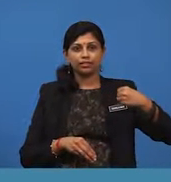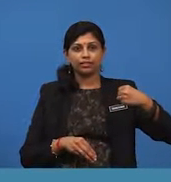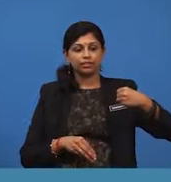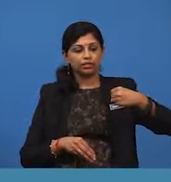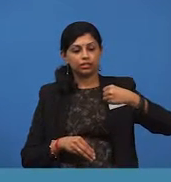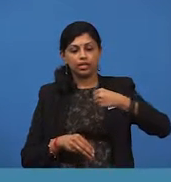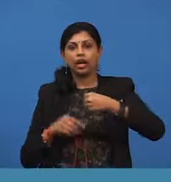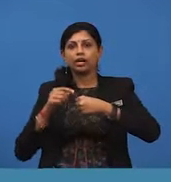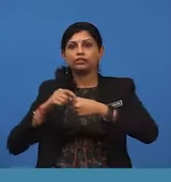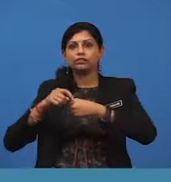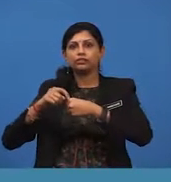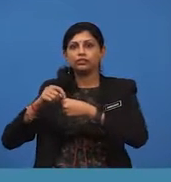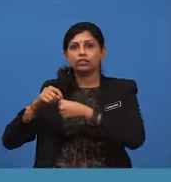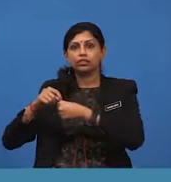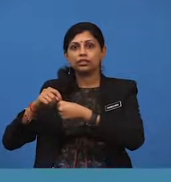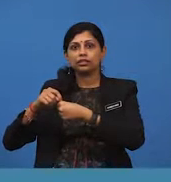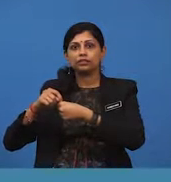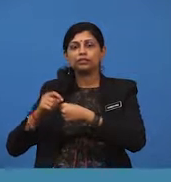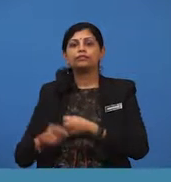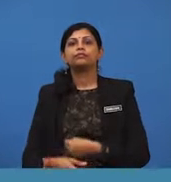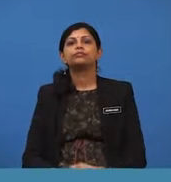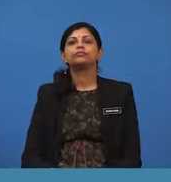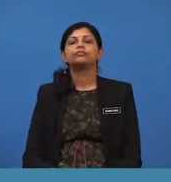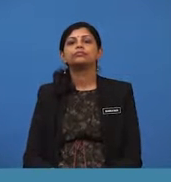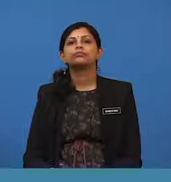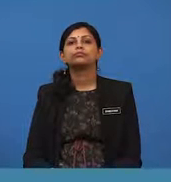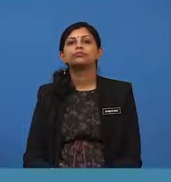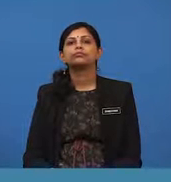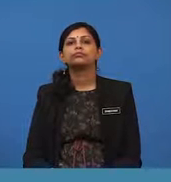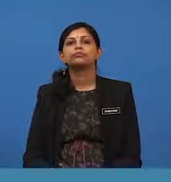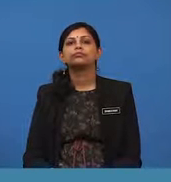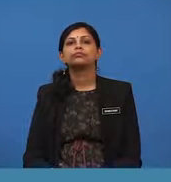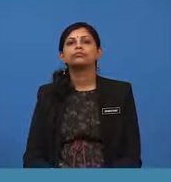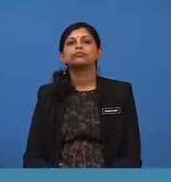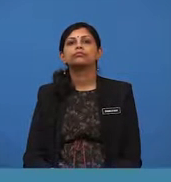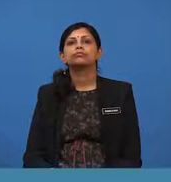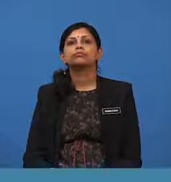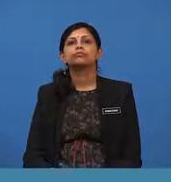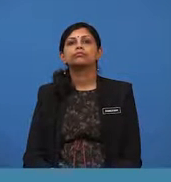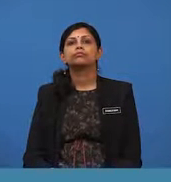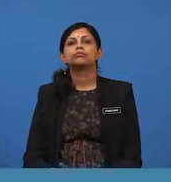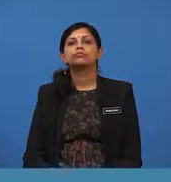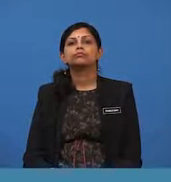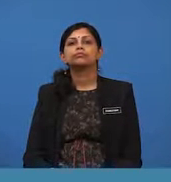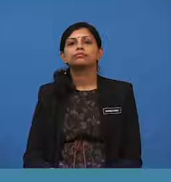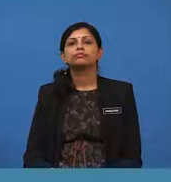selatan supaya menghasilkan daya tolakan untuk menentang perubahan yang menghasilkannya.